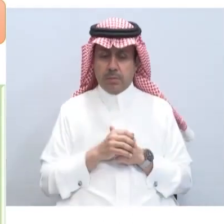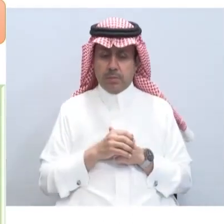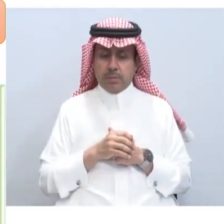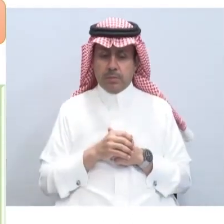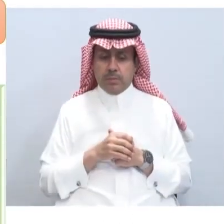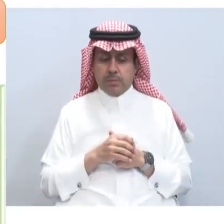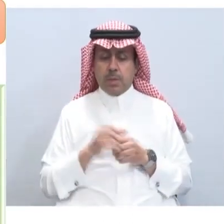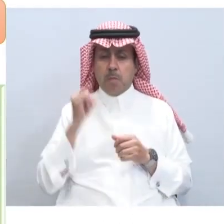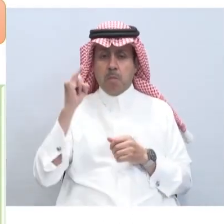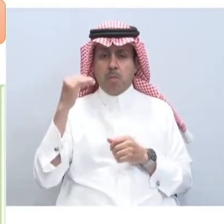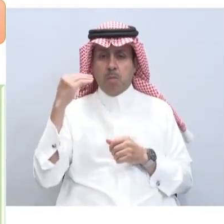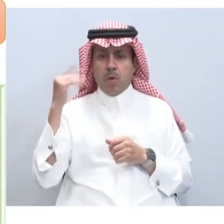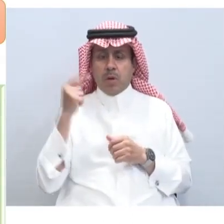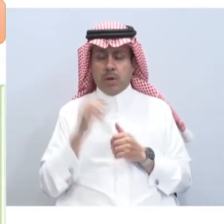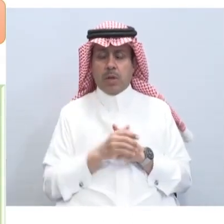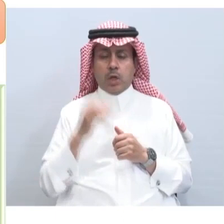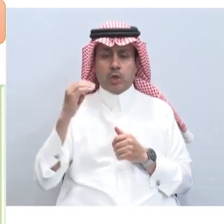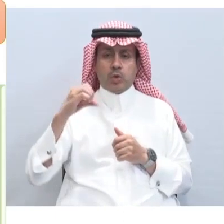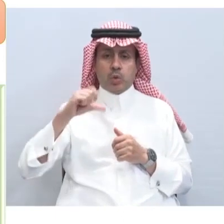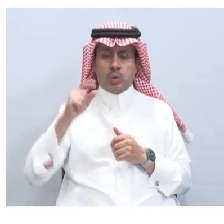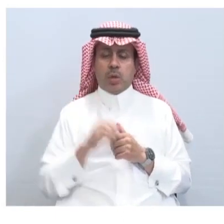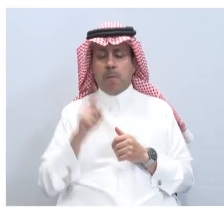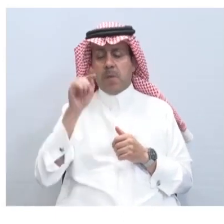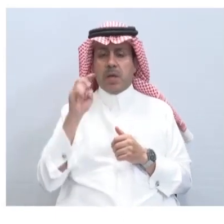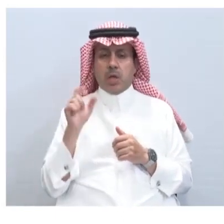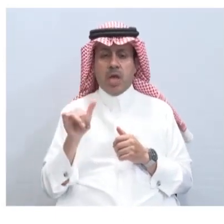من اهمها طبعا ذكرنا جوجل